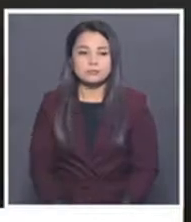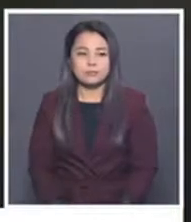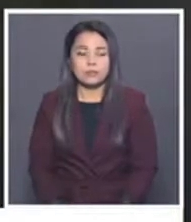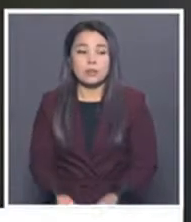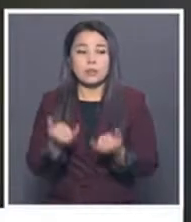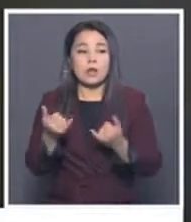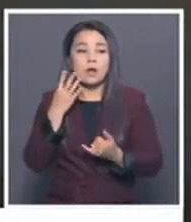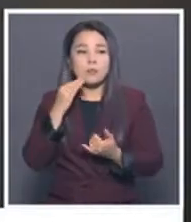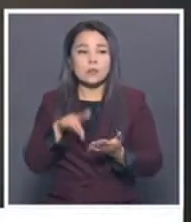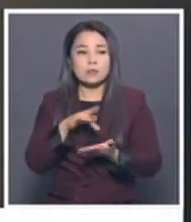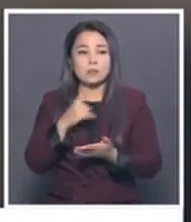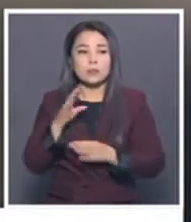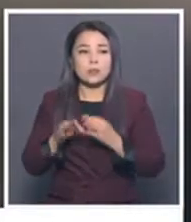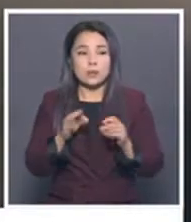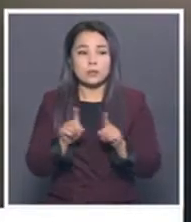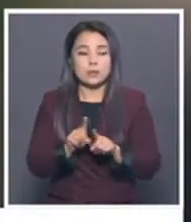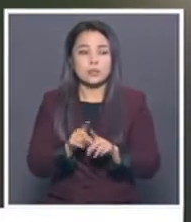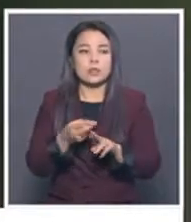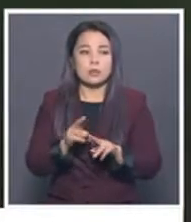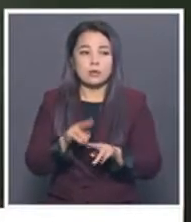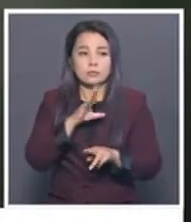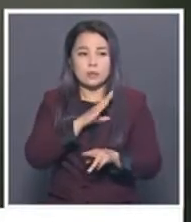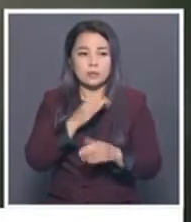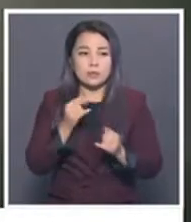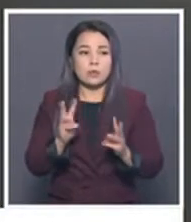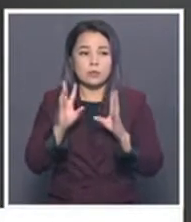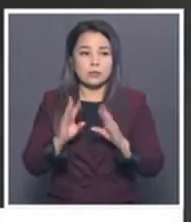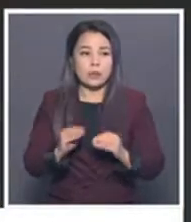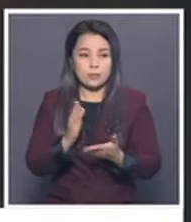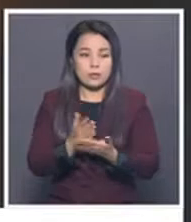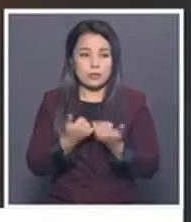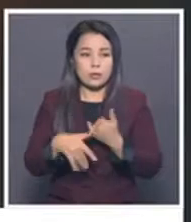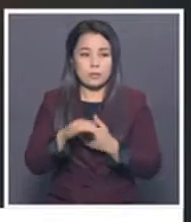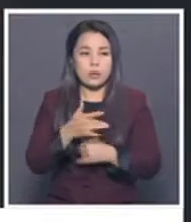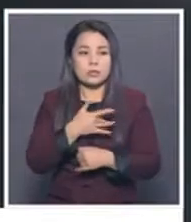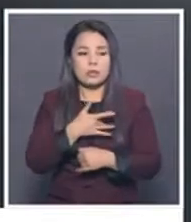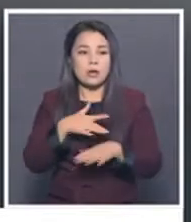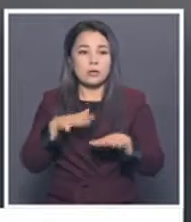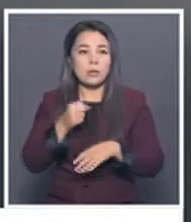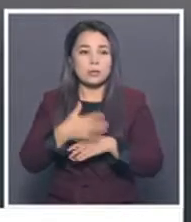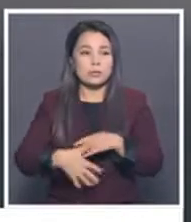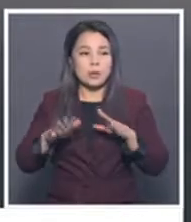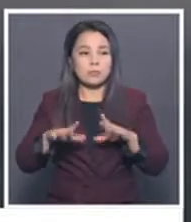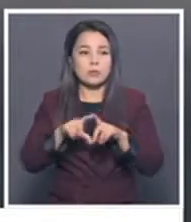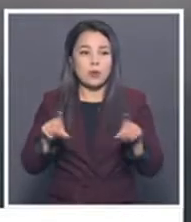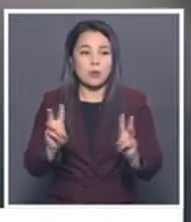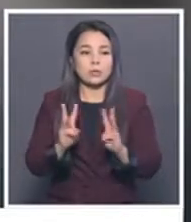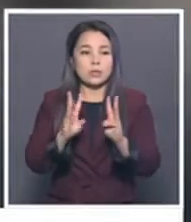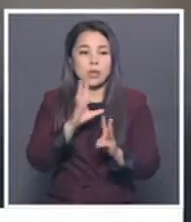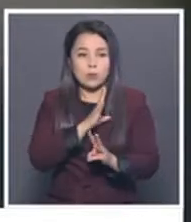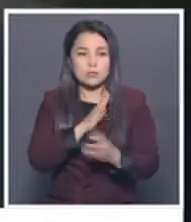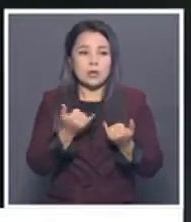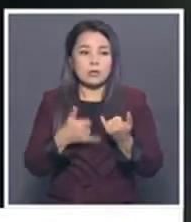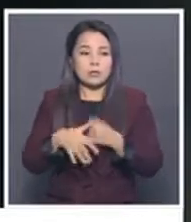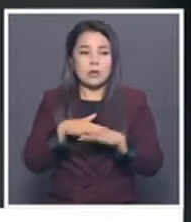Сонда Алматыда бір тәулікке жетпей тағы да өрт оқиғасы тіркелді. Түстен кейін 4 шамасында кардиология орталығының әкімшілік ғимараты отқа оранды.